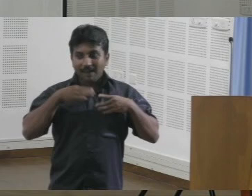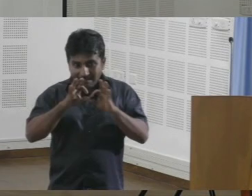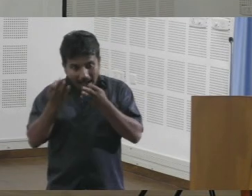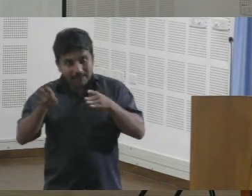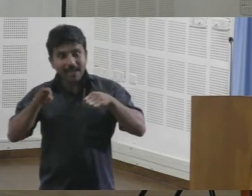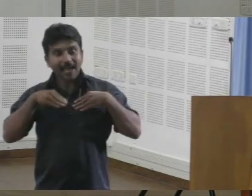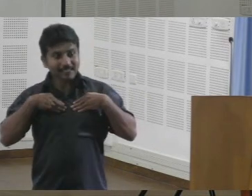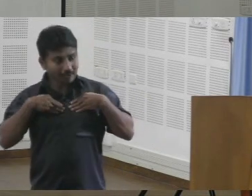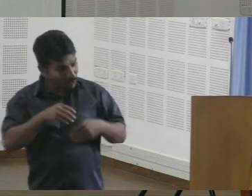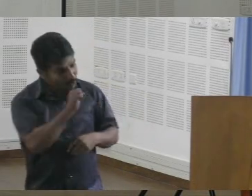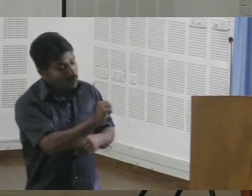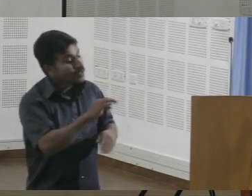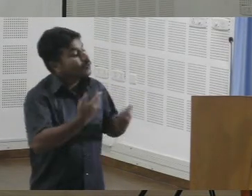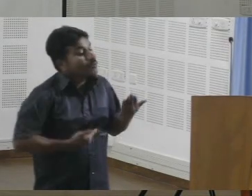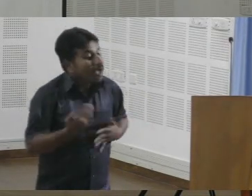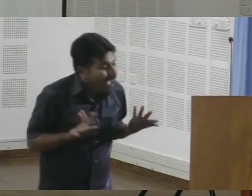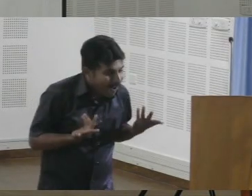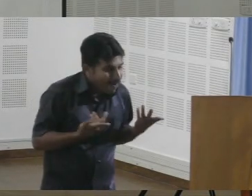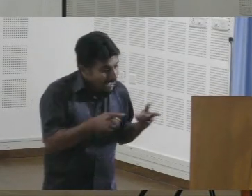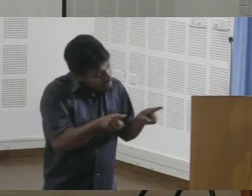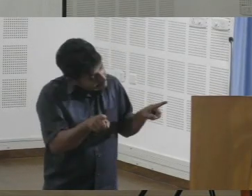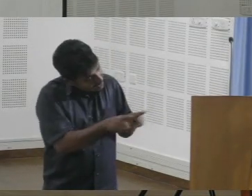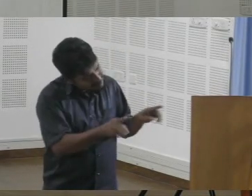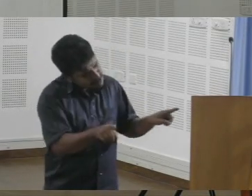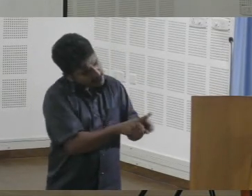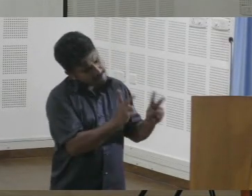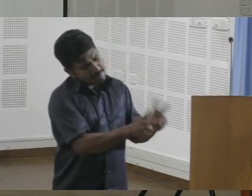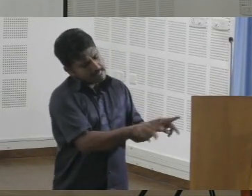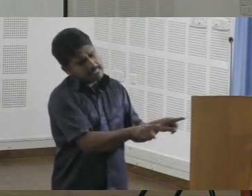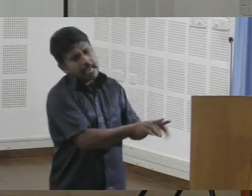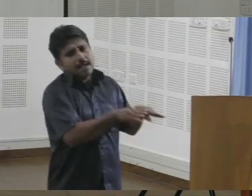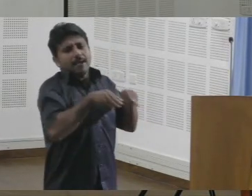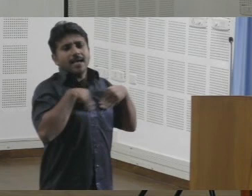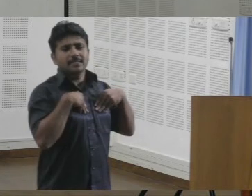എങ്ങനെയാണോ അതുപോലെ ഞങ്ങൾ അവനെ ആക്സെപ്റ്റ് ചെയ്യാൻ പഠിച്ചു.